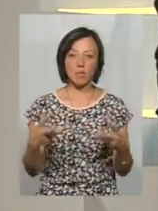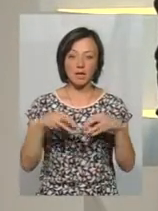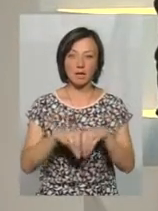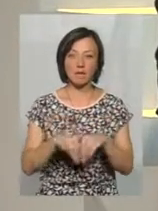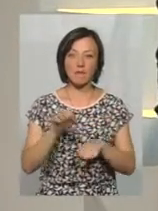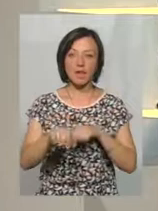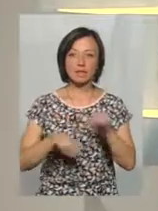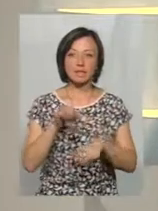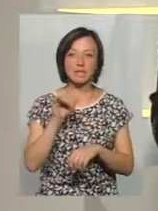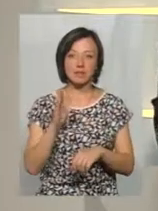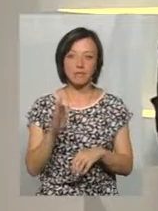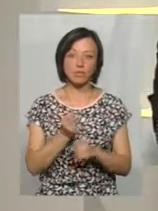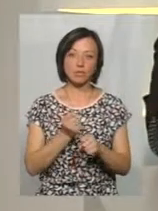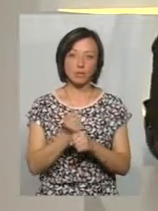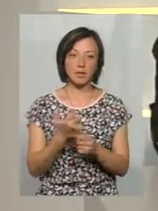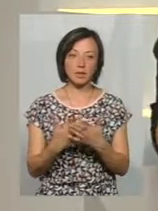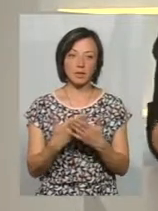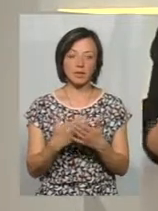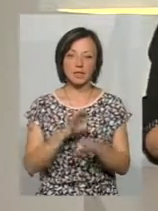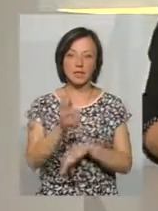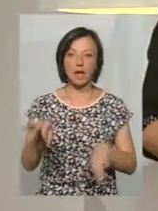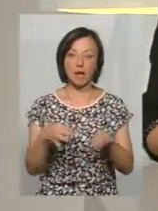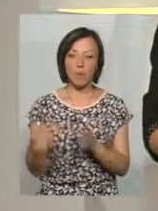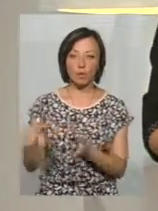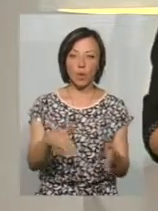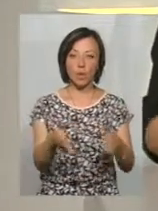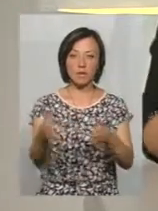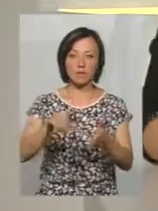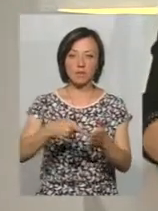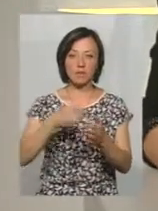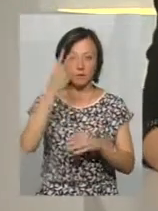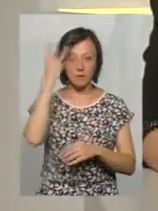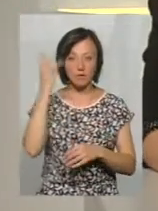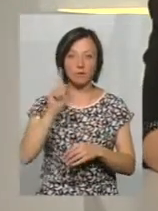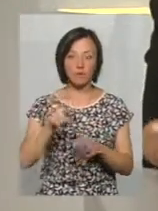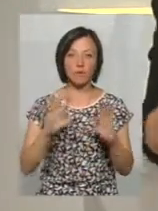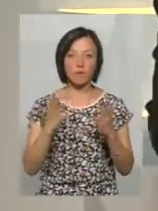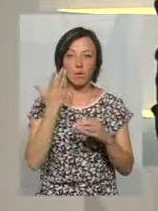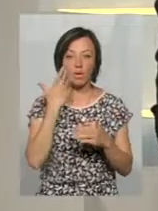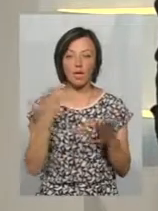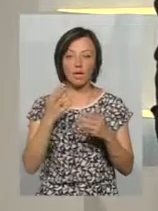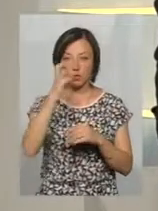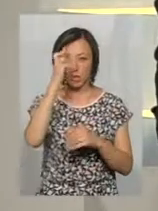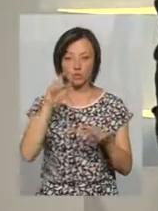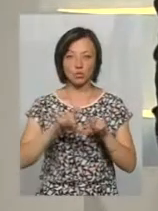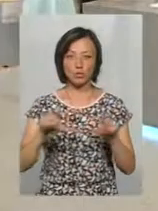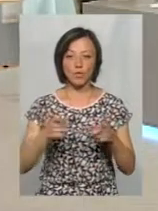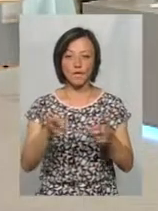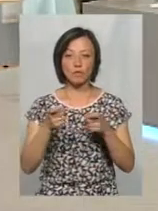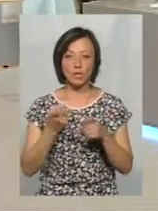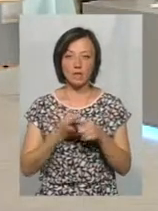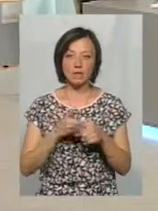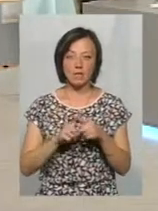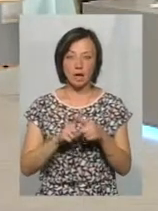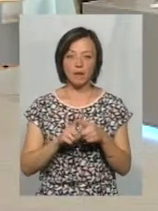об'єднує велосипедистів, аби там розробити схему велодоріжок у місті Хмельницькому. От в тому випадку, коли якась держструктура залучається